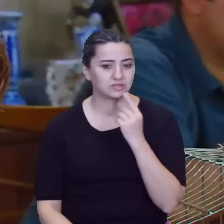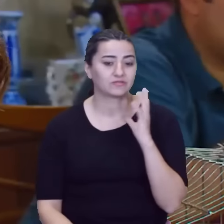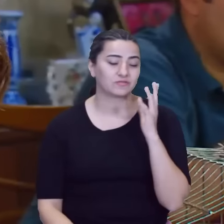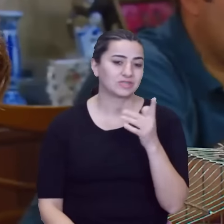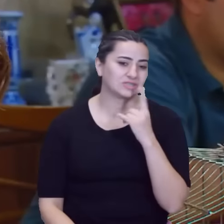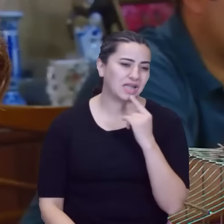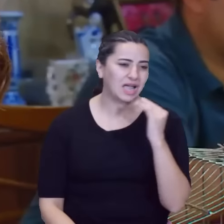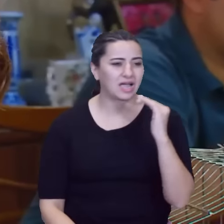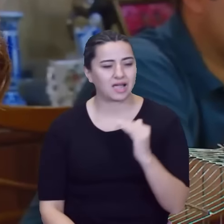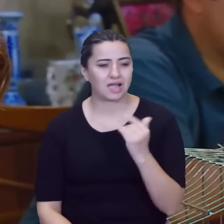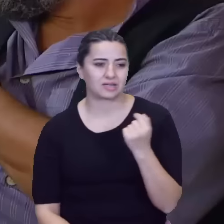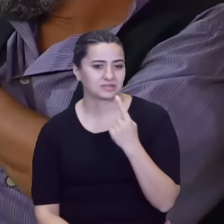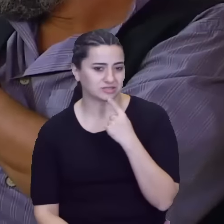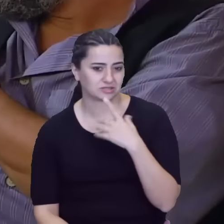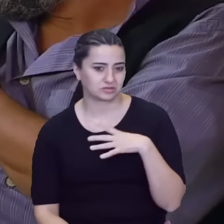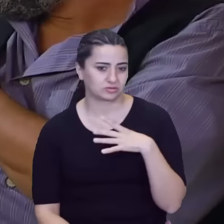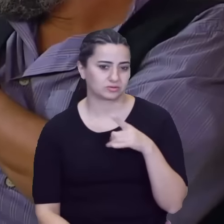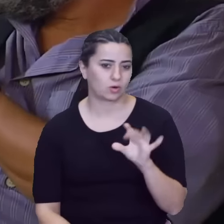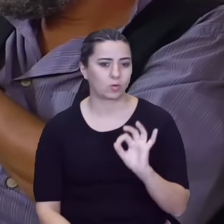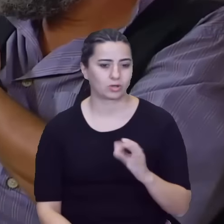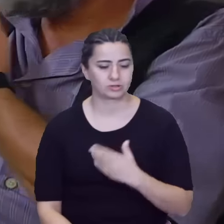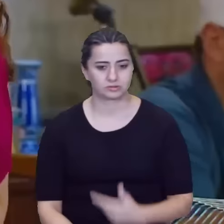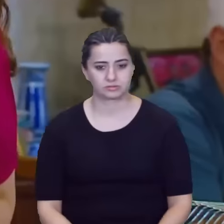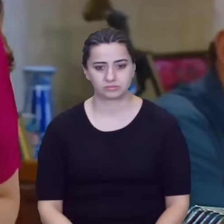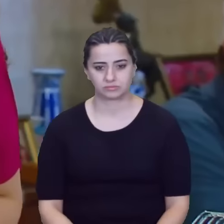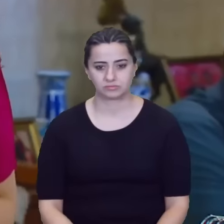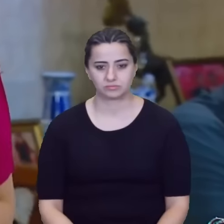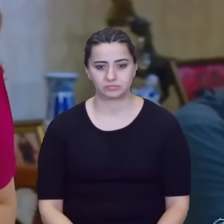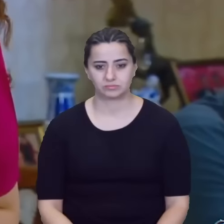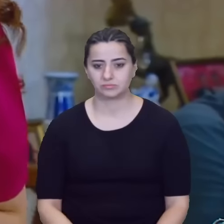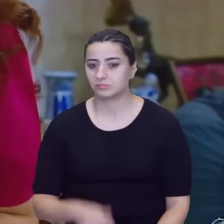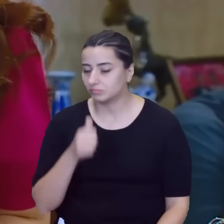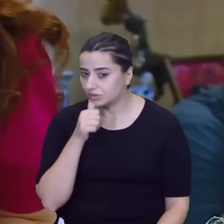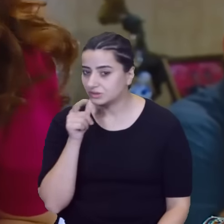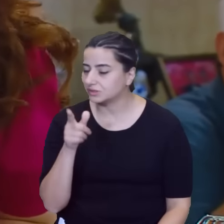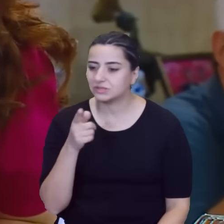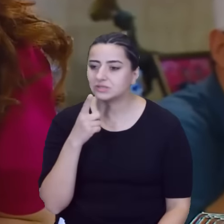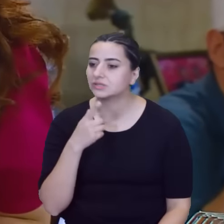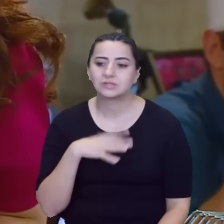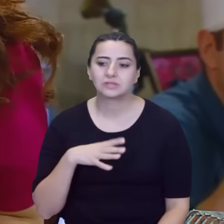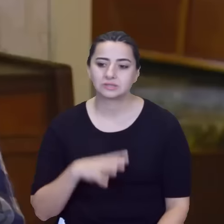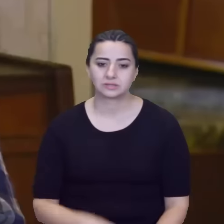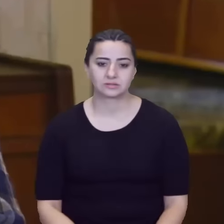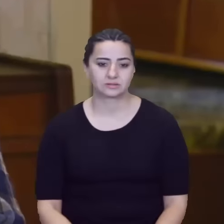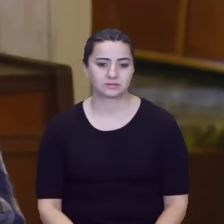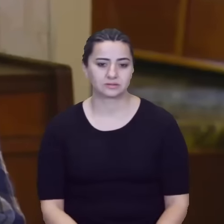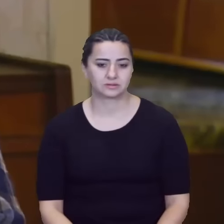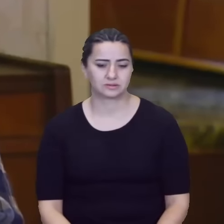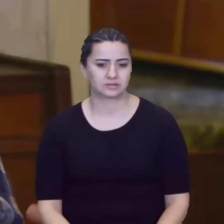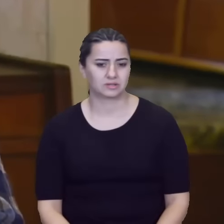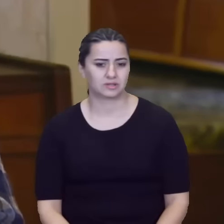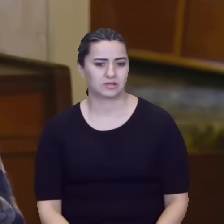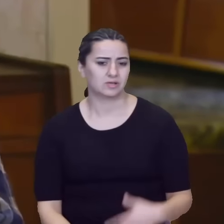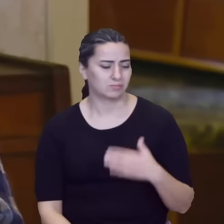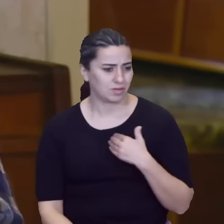çok şekerliden daha az şekerli olsun. Ben öyle tercih ediyorum. Babacığım, siz nasıl içersiniz kahvenizi?